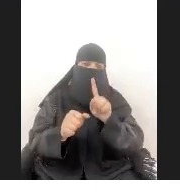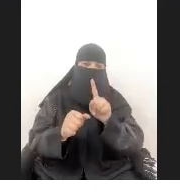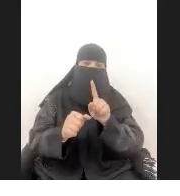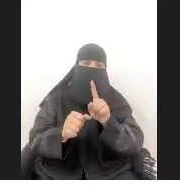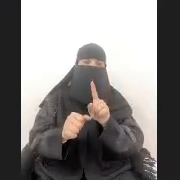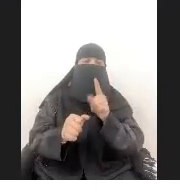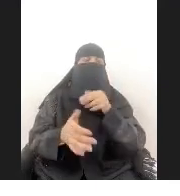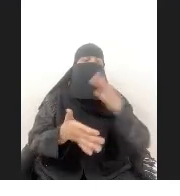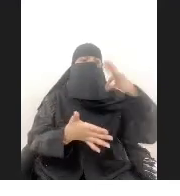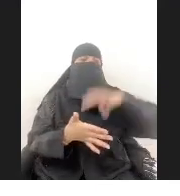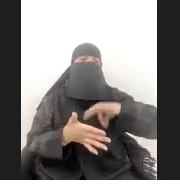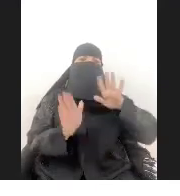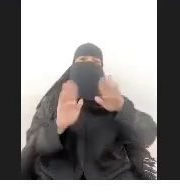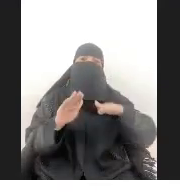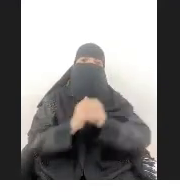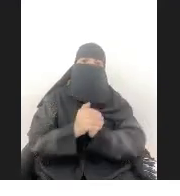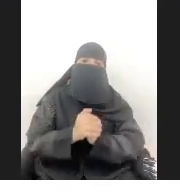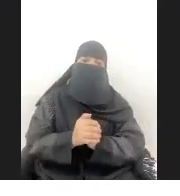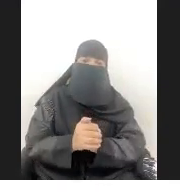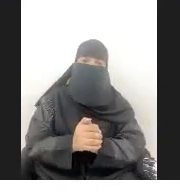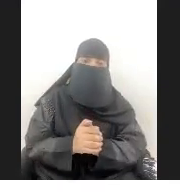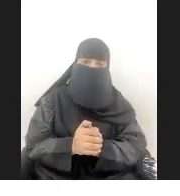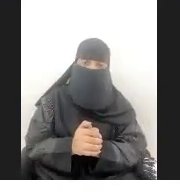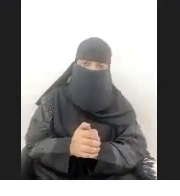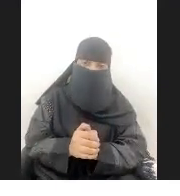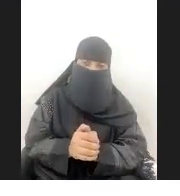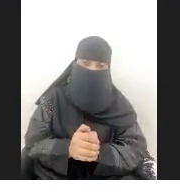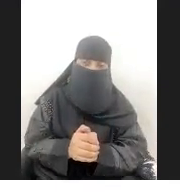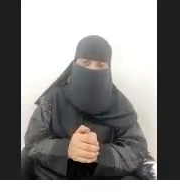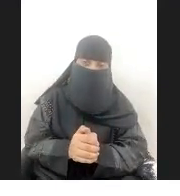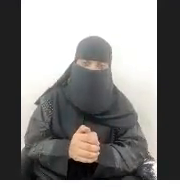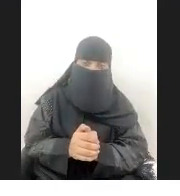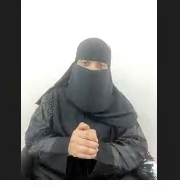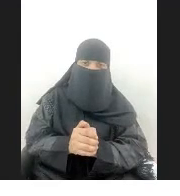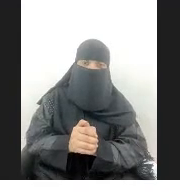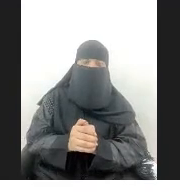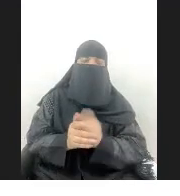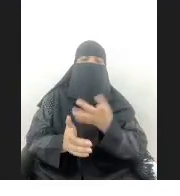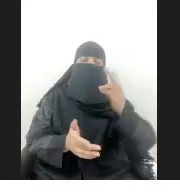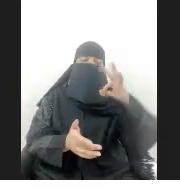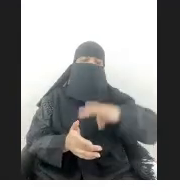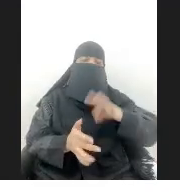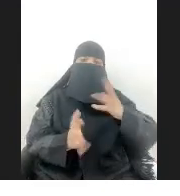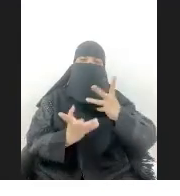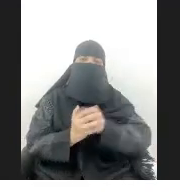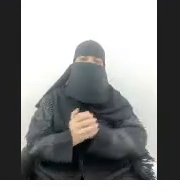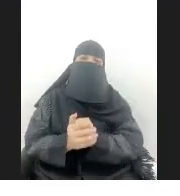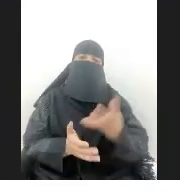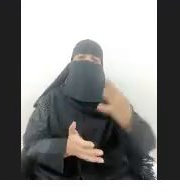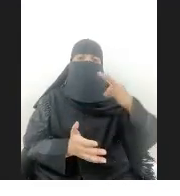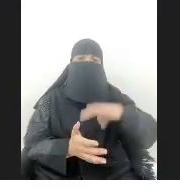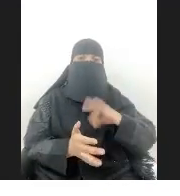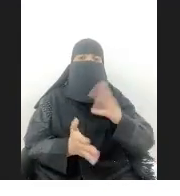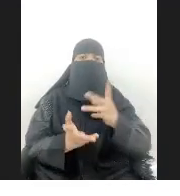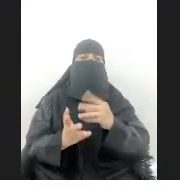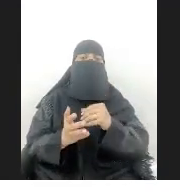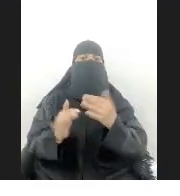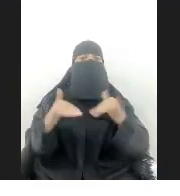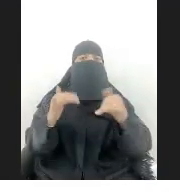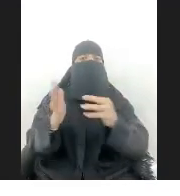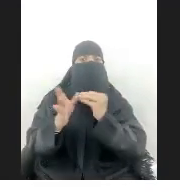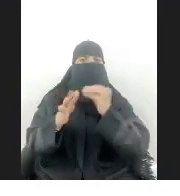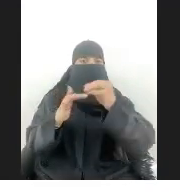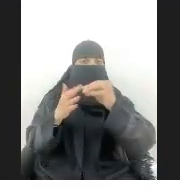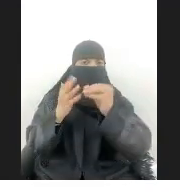التعلم المصغر في طريقة تنظيم المحتوى. طبعاً هنا نجي للجوهر، أنه كيف يكون عندي إرشادات في تصميم